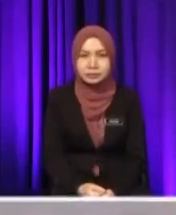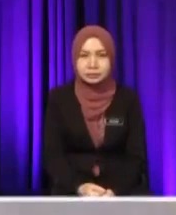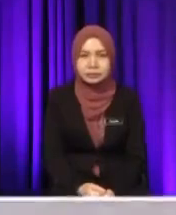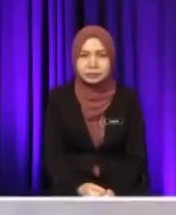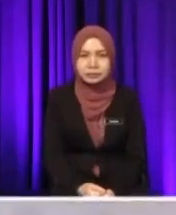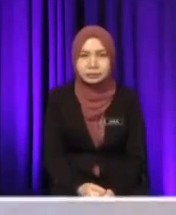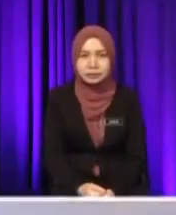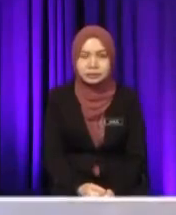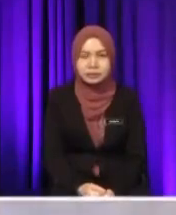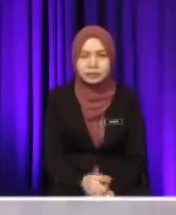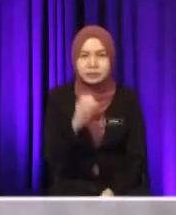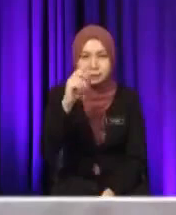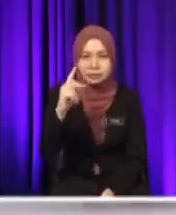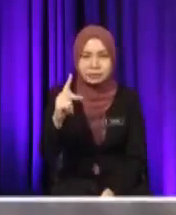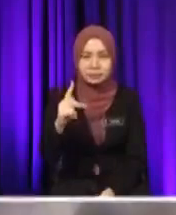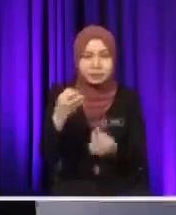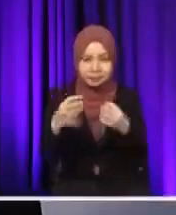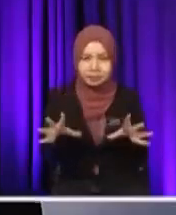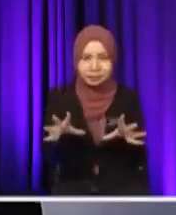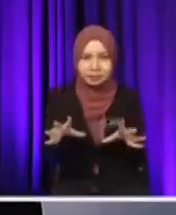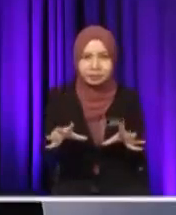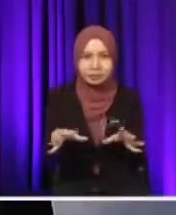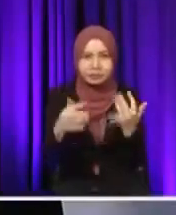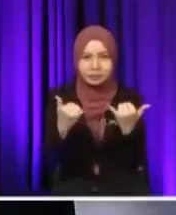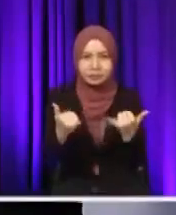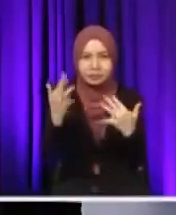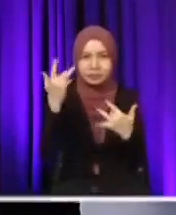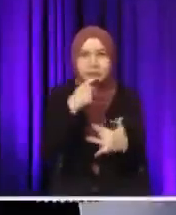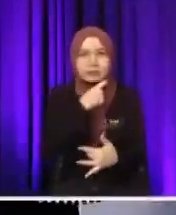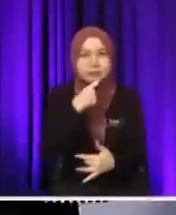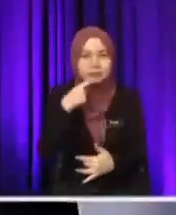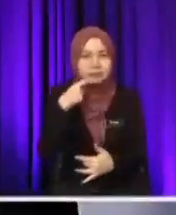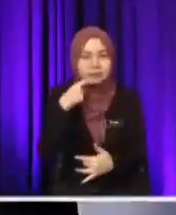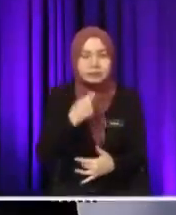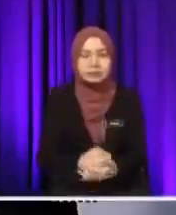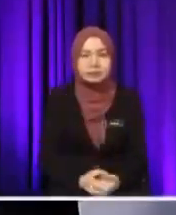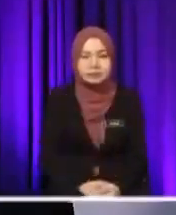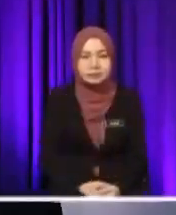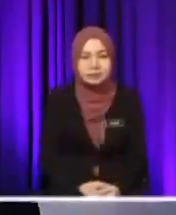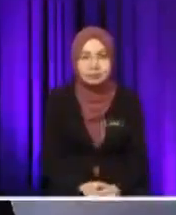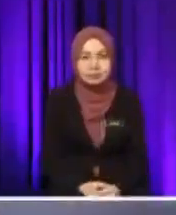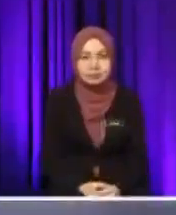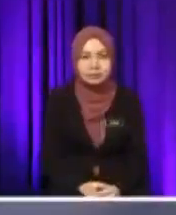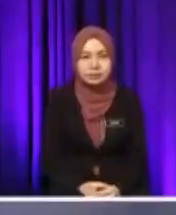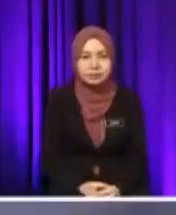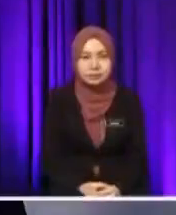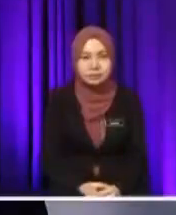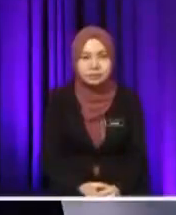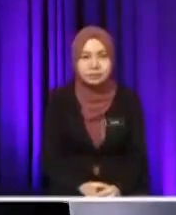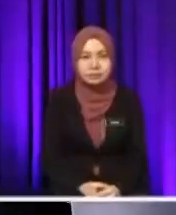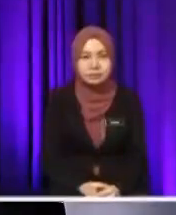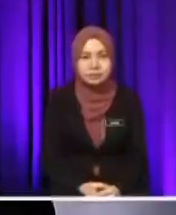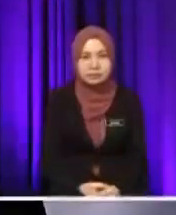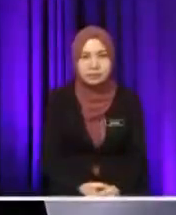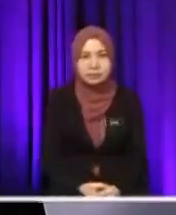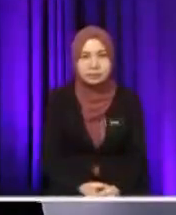Okey. Okey, dah. Dan kita tunggu dia kering. Tunggu dia kering. Dah keringnya tu dah. Ah, tunggu dia kering. Oh, tak perlu, tak perlu gaul. Jangan.